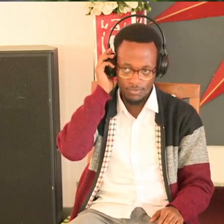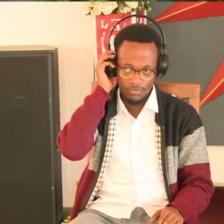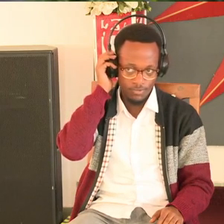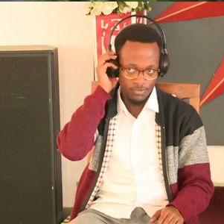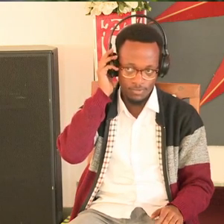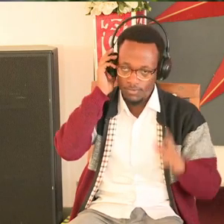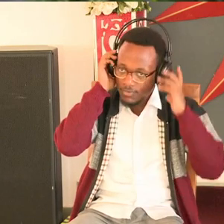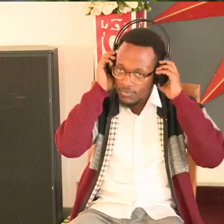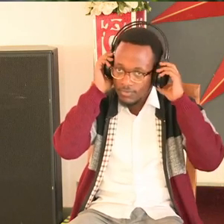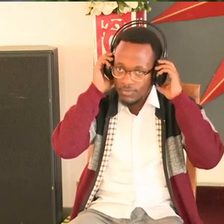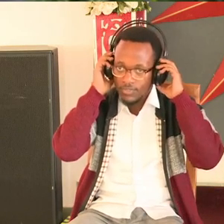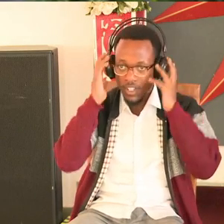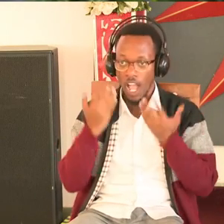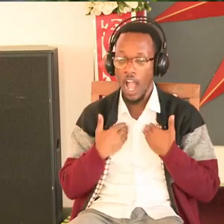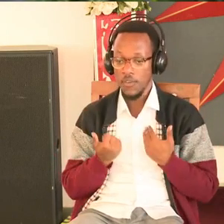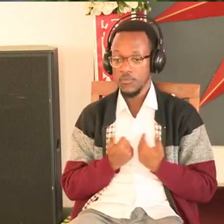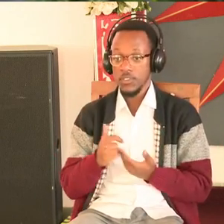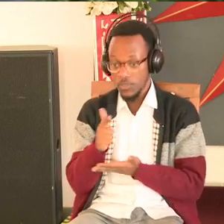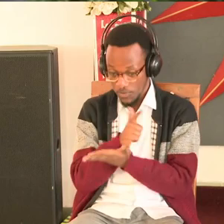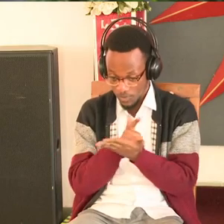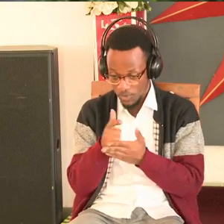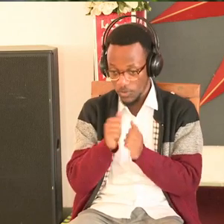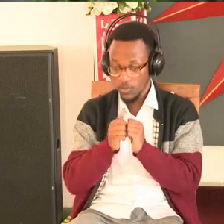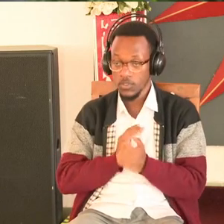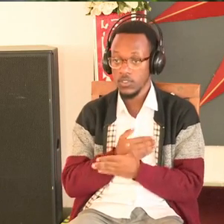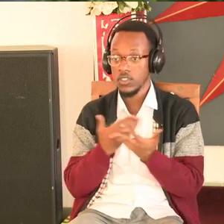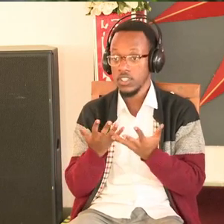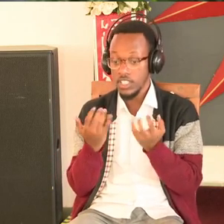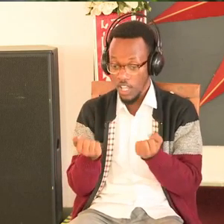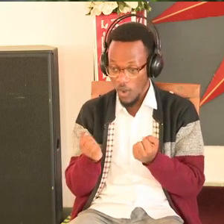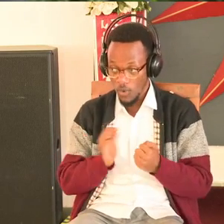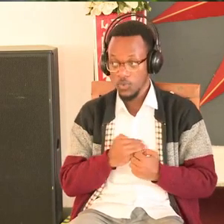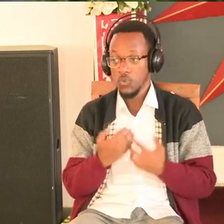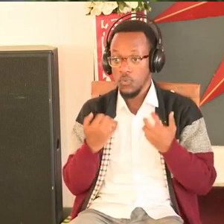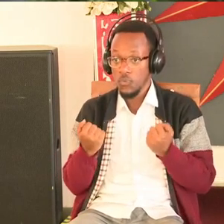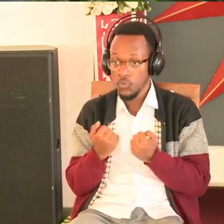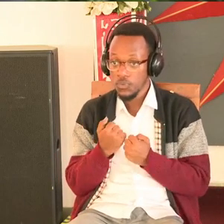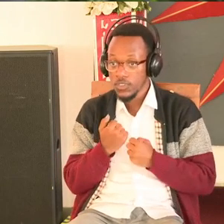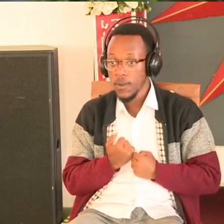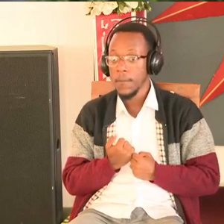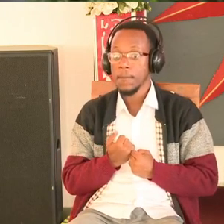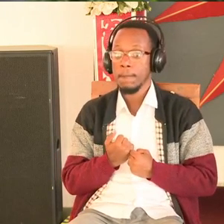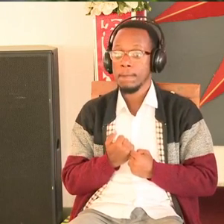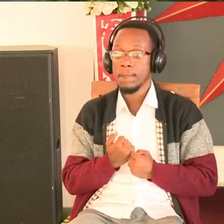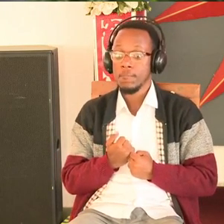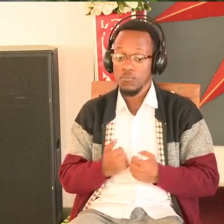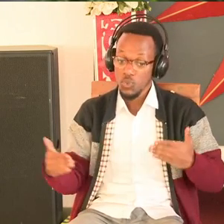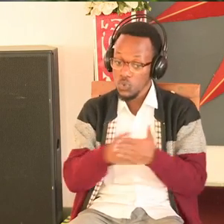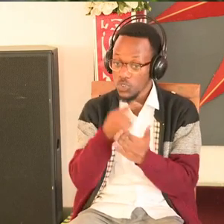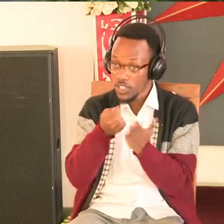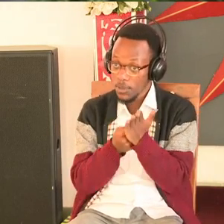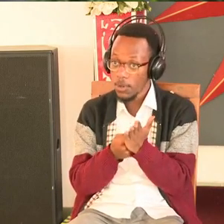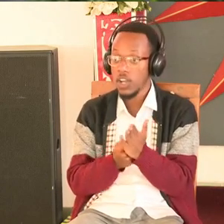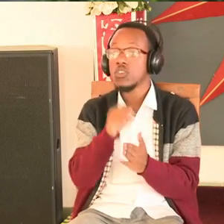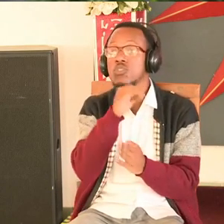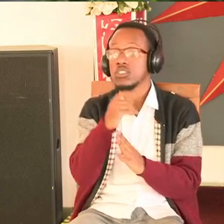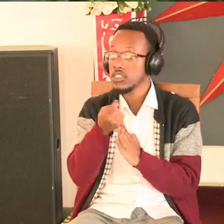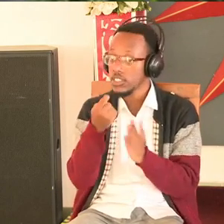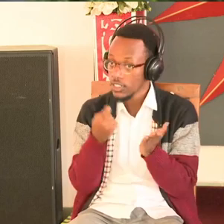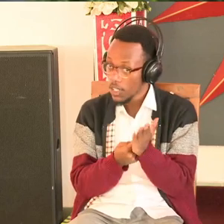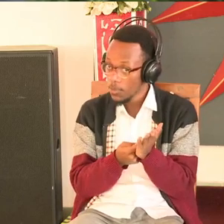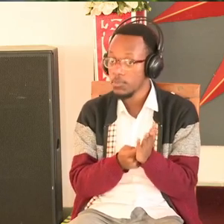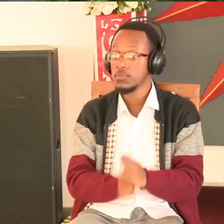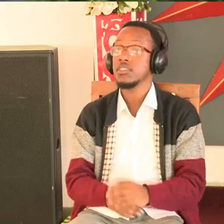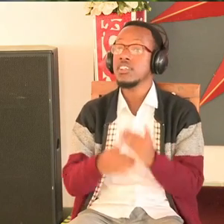ikagirana isezerano natwe dufite isezerano rya kera n'isezerano rishya rien